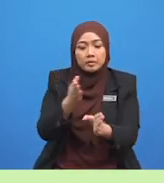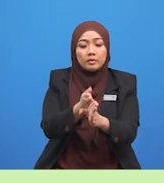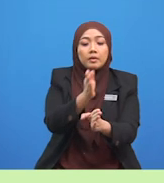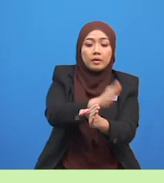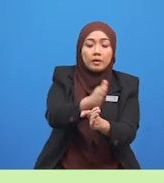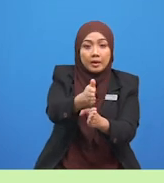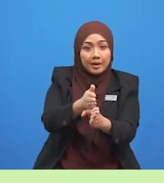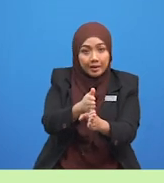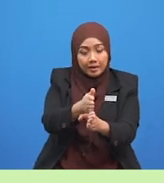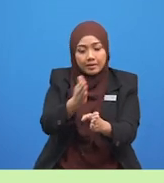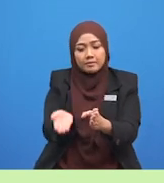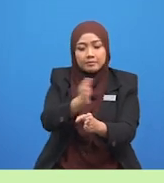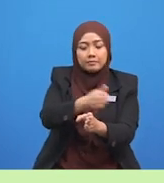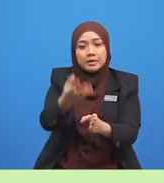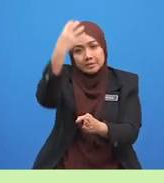Perak.